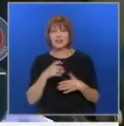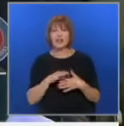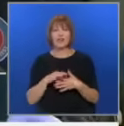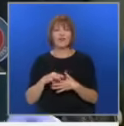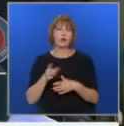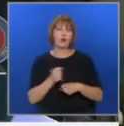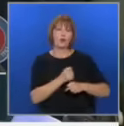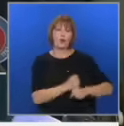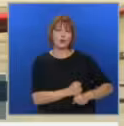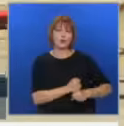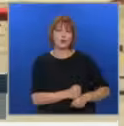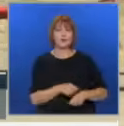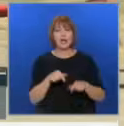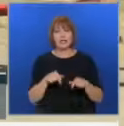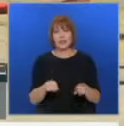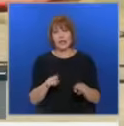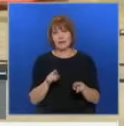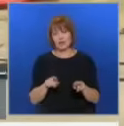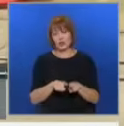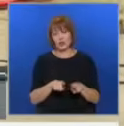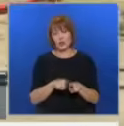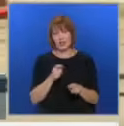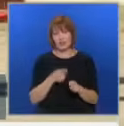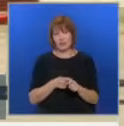Конституцията, така ще постъпя сега. Продължение на час